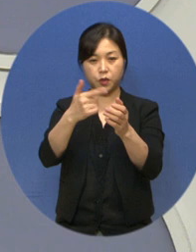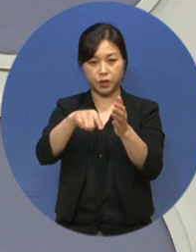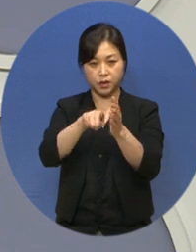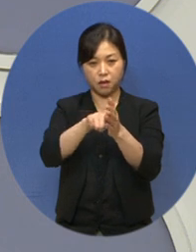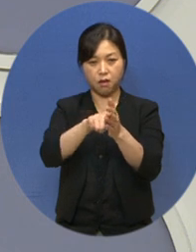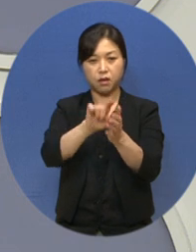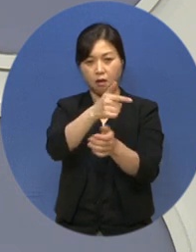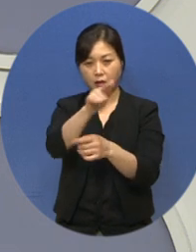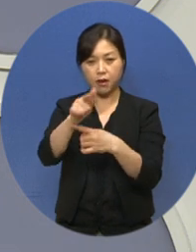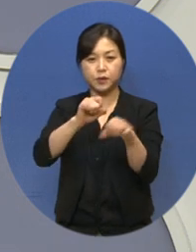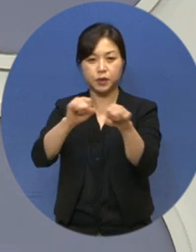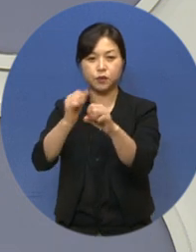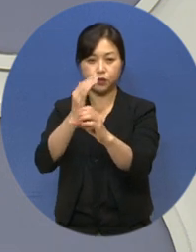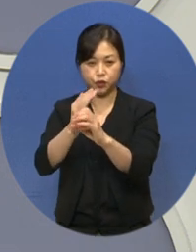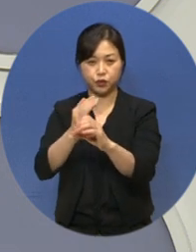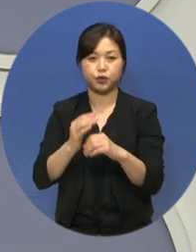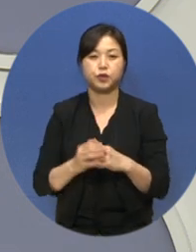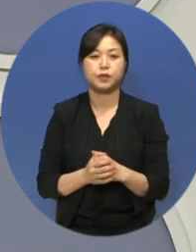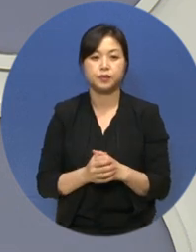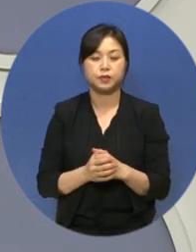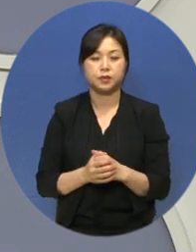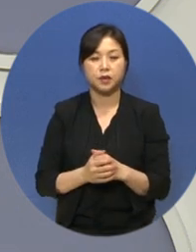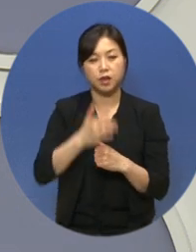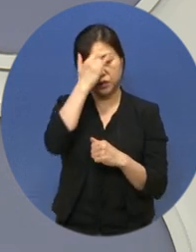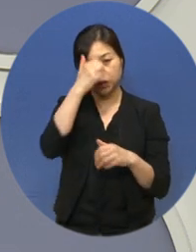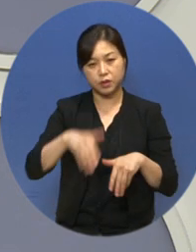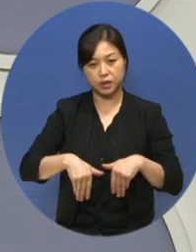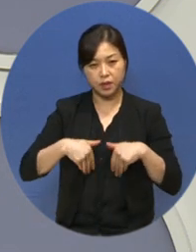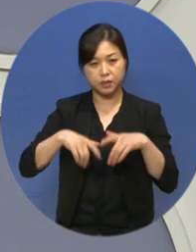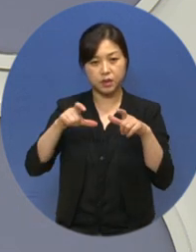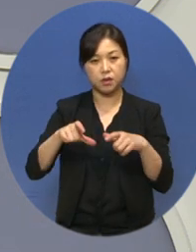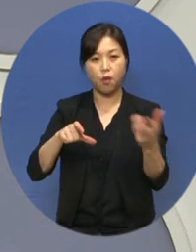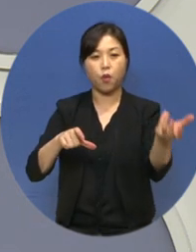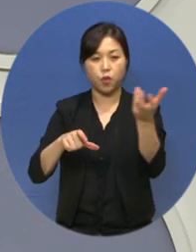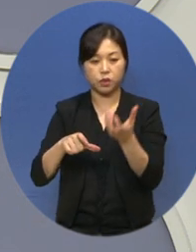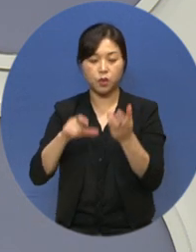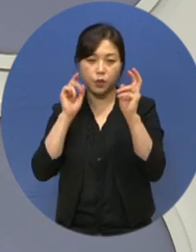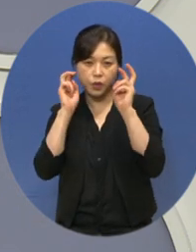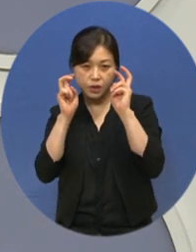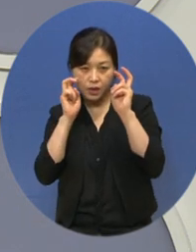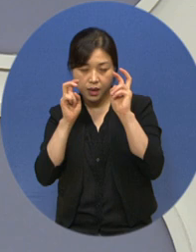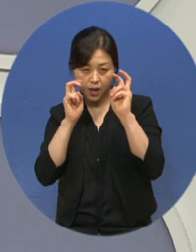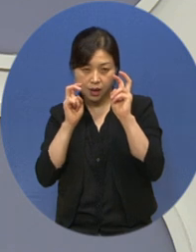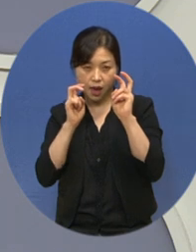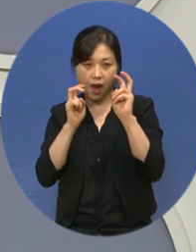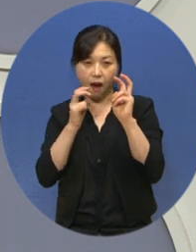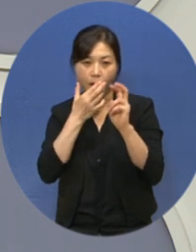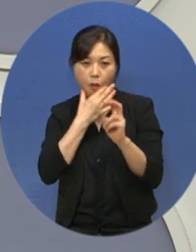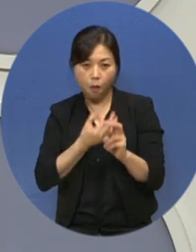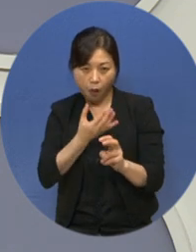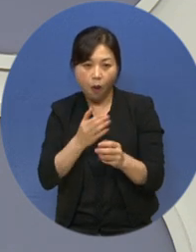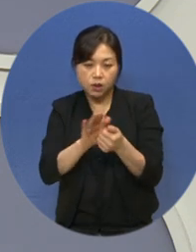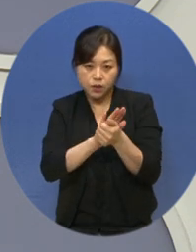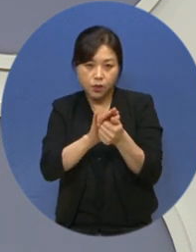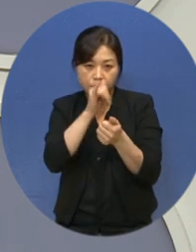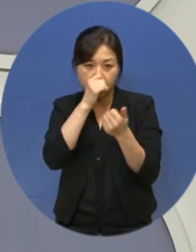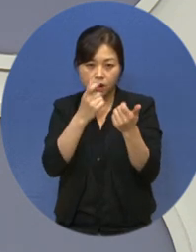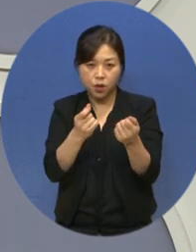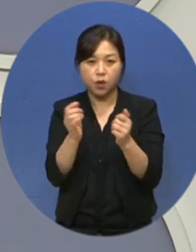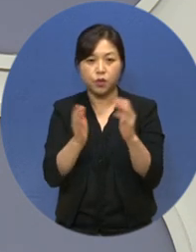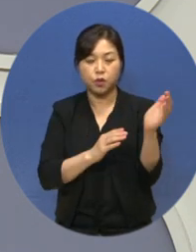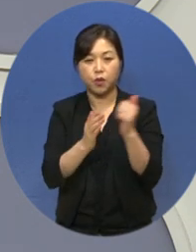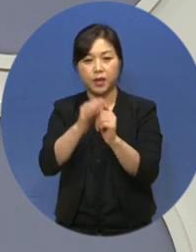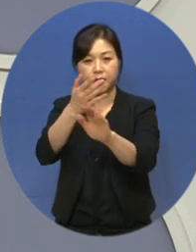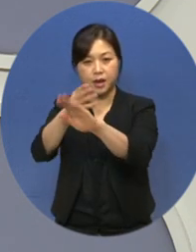추천 남도의 이전하는 기업에 대해서 굉장히 인센티브를 많이 예 제공하고 있습니다 또 외자유치를 굉장히